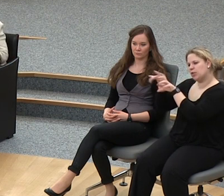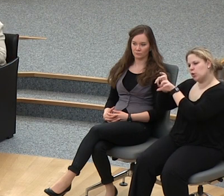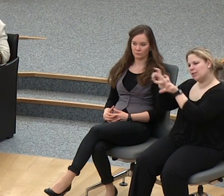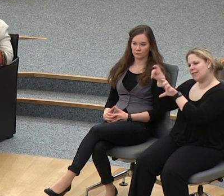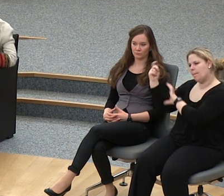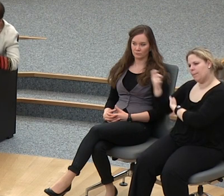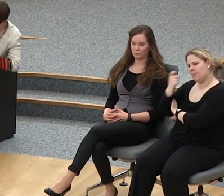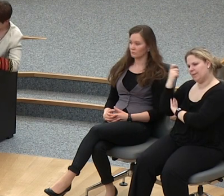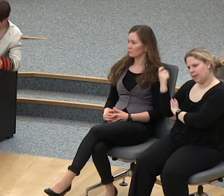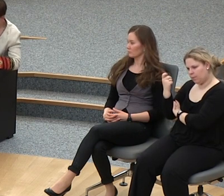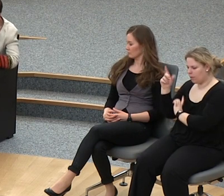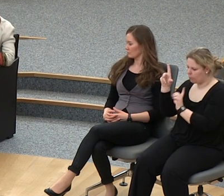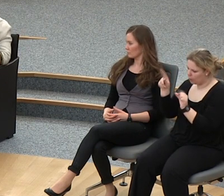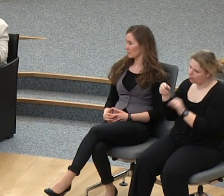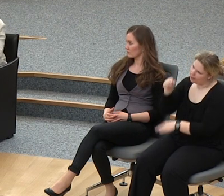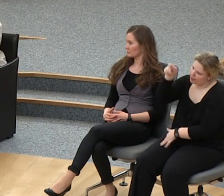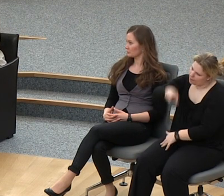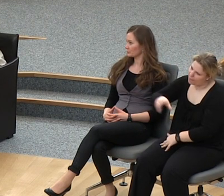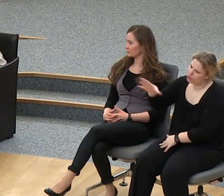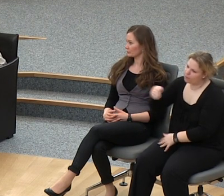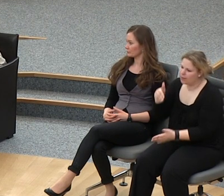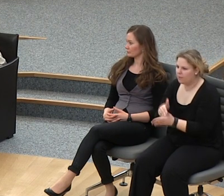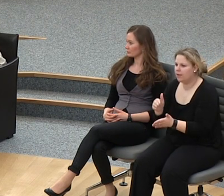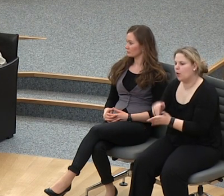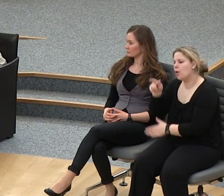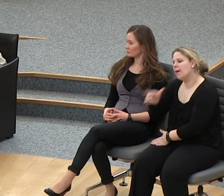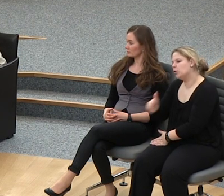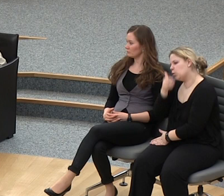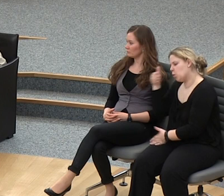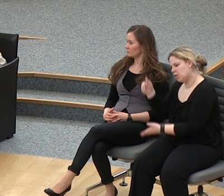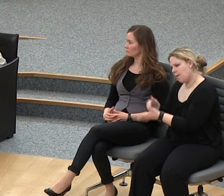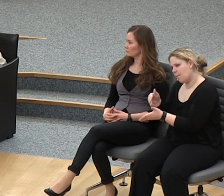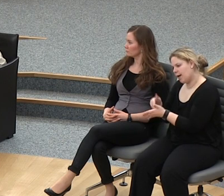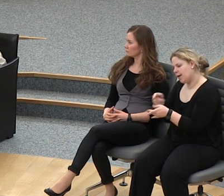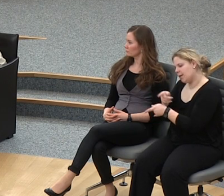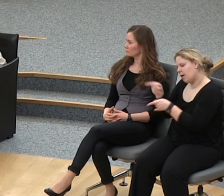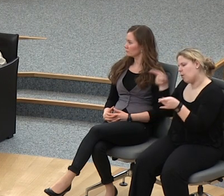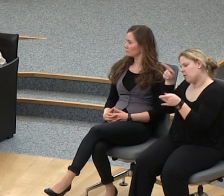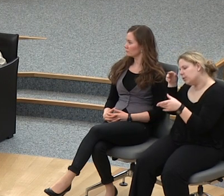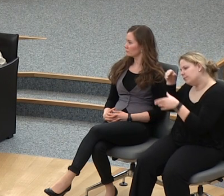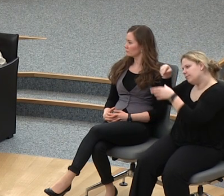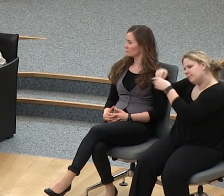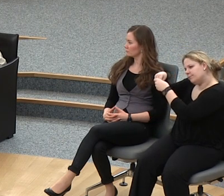der Menschen mit und ohne Behinderungen zusammenarbeiten und die sich am Markt